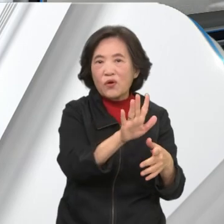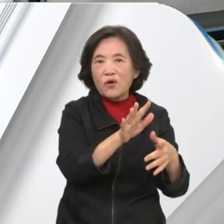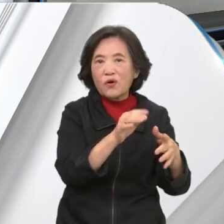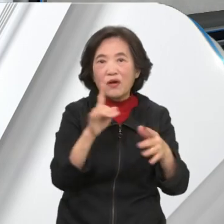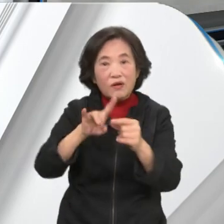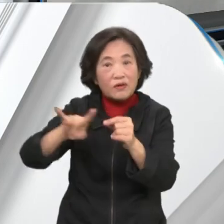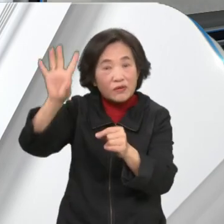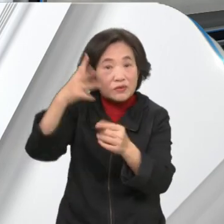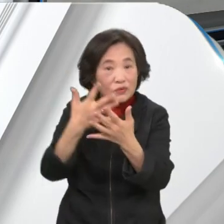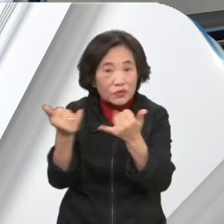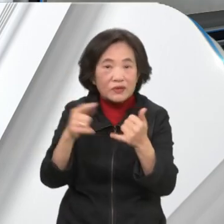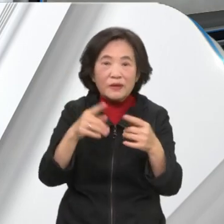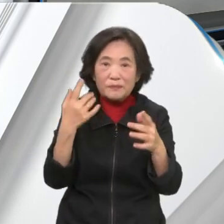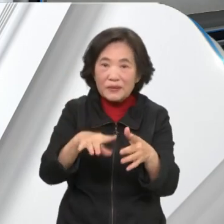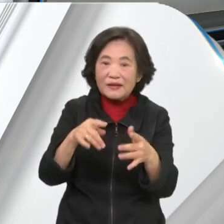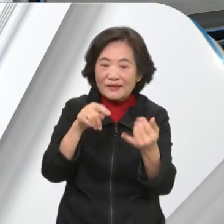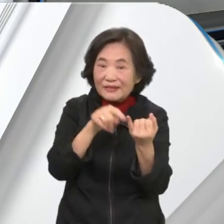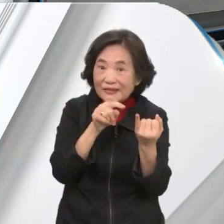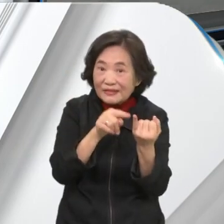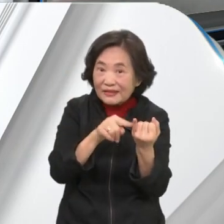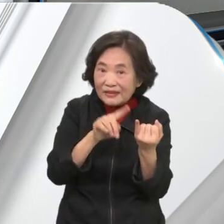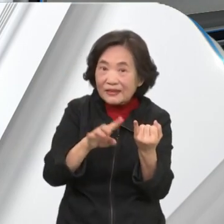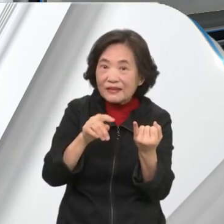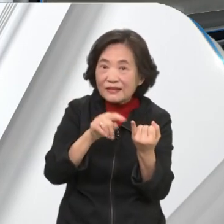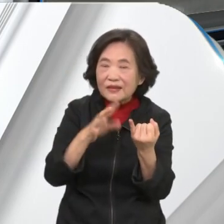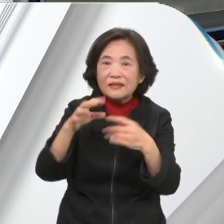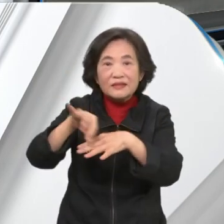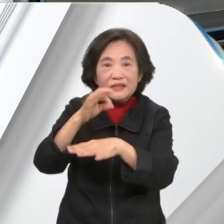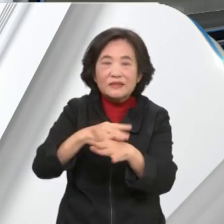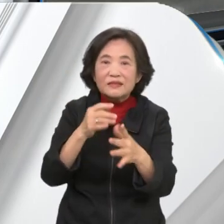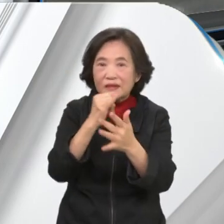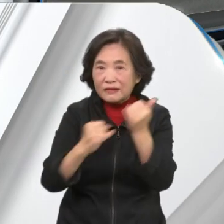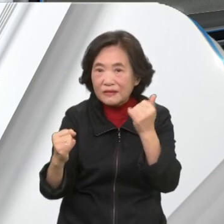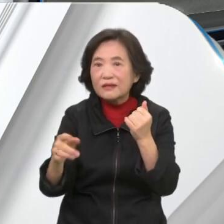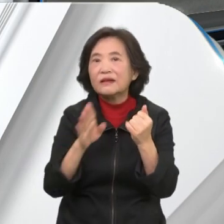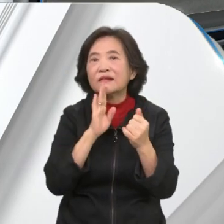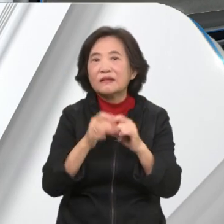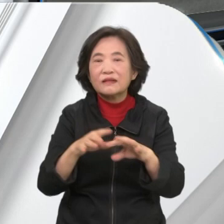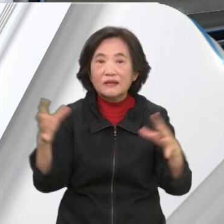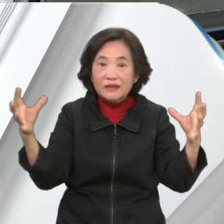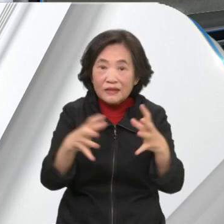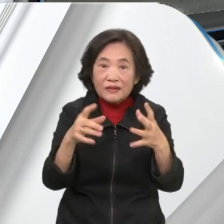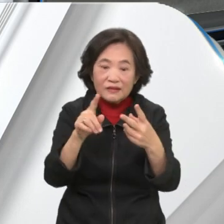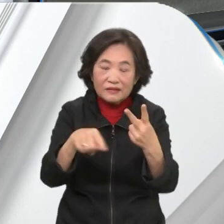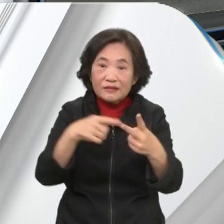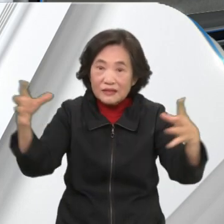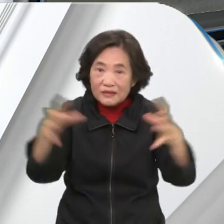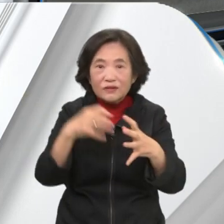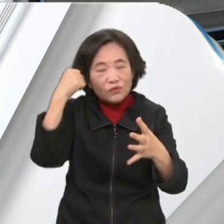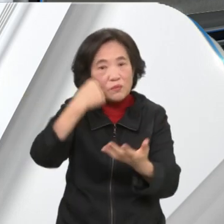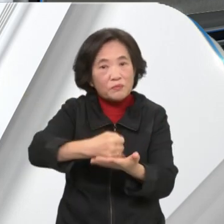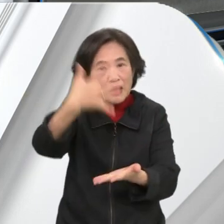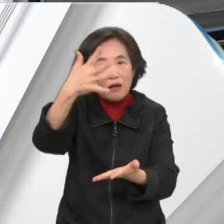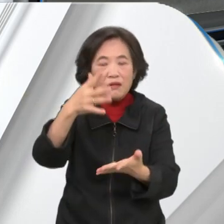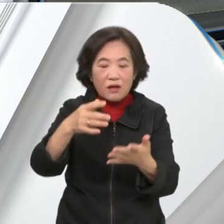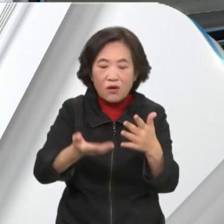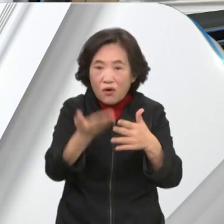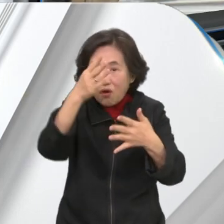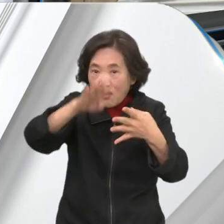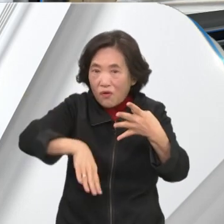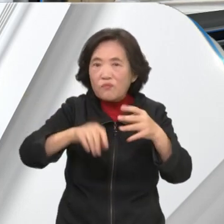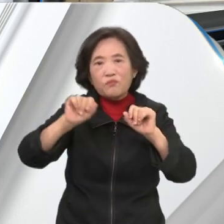生啊，是本学到两个人的群，两个人大多共同材料是无穷